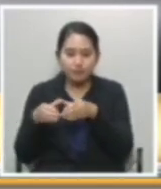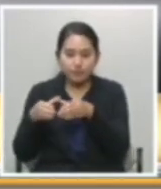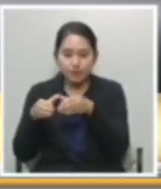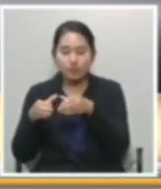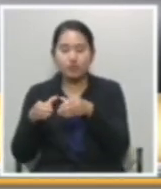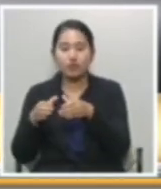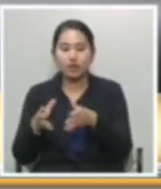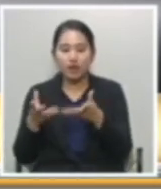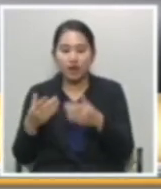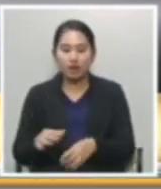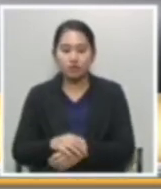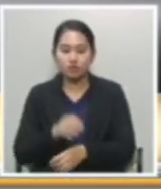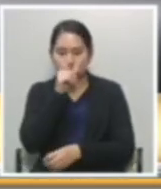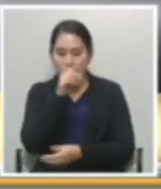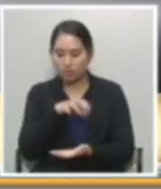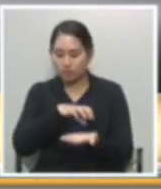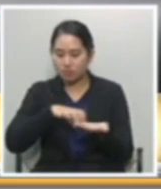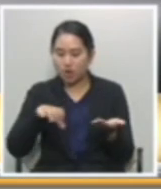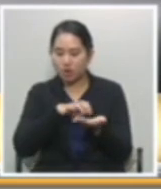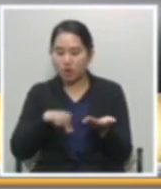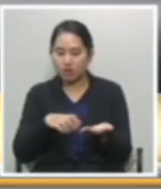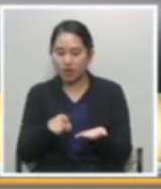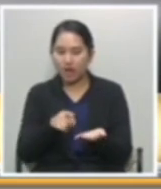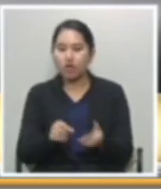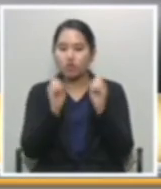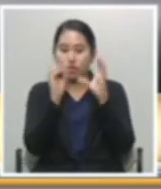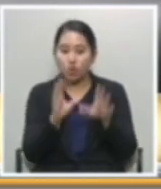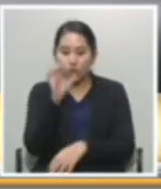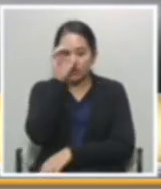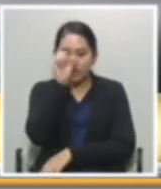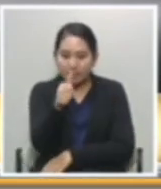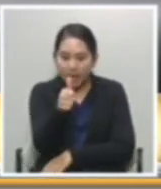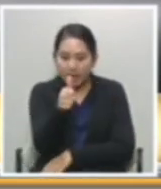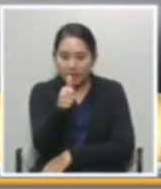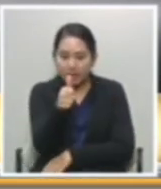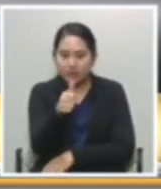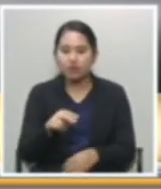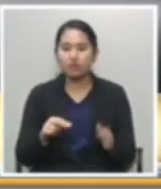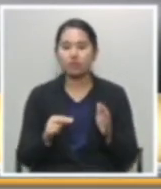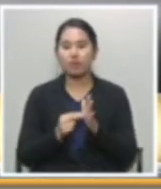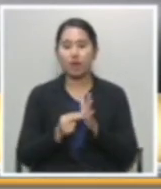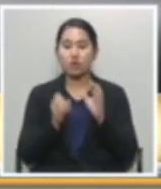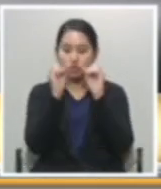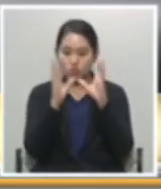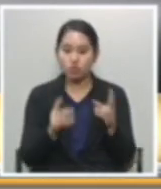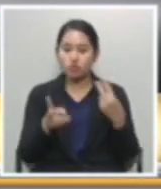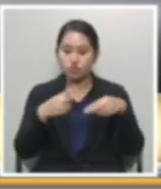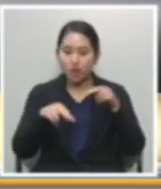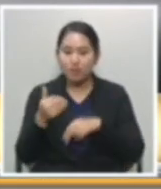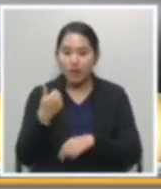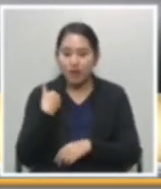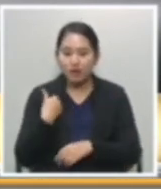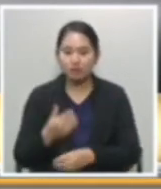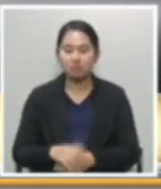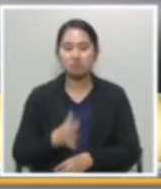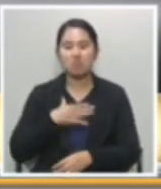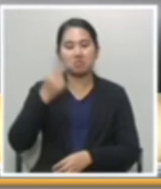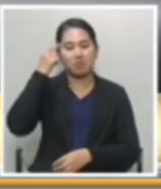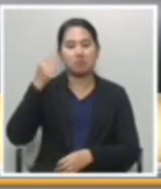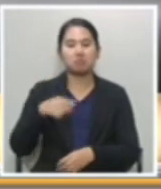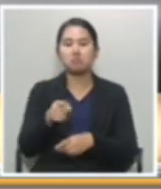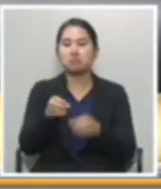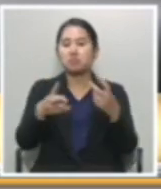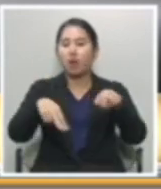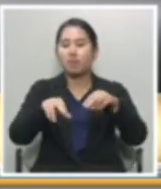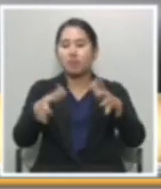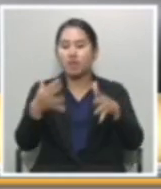แล้วถึงมาลอกข้อสอบกันท่านจับได้ท่านจะตรวจข้อสอบนั้นไหมผมว่าท่านไม่ตรวจหรอกนะครับก็คุณโก